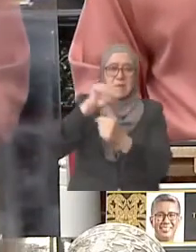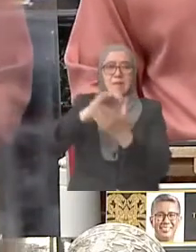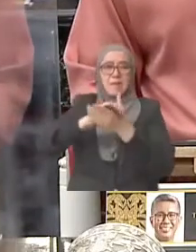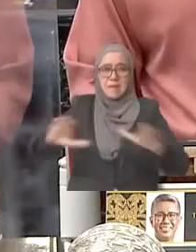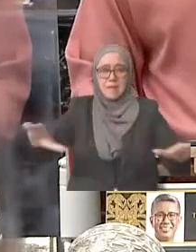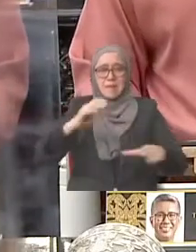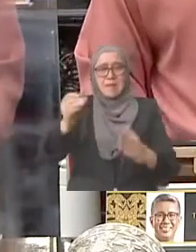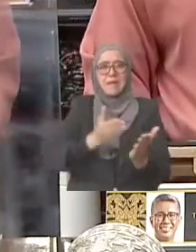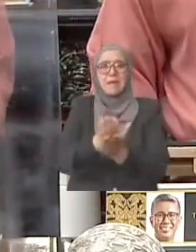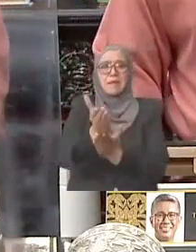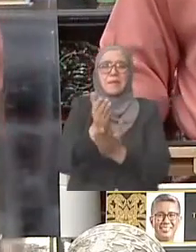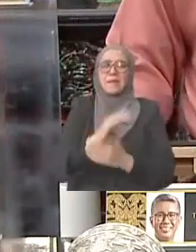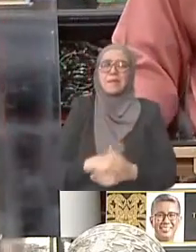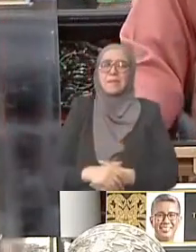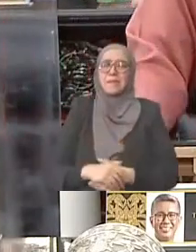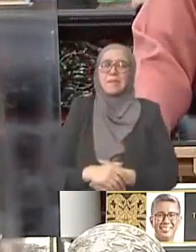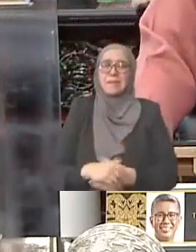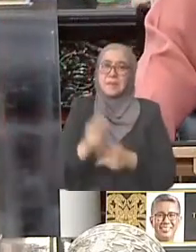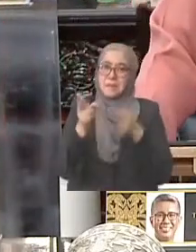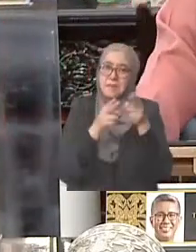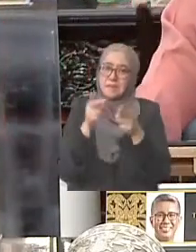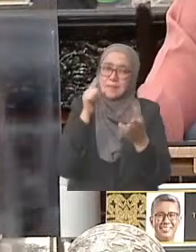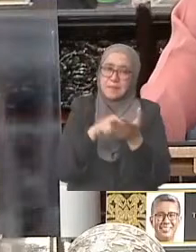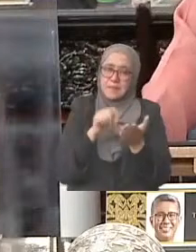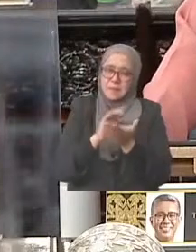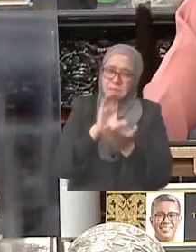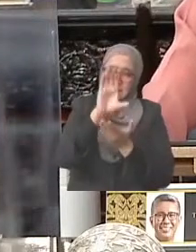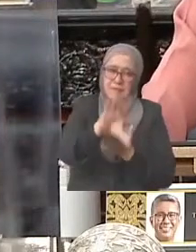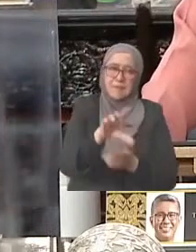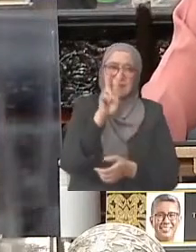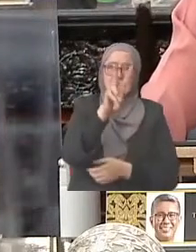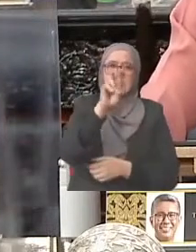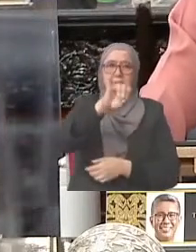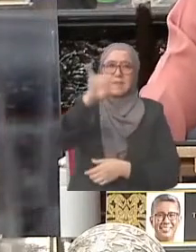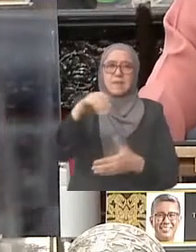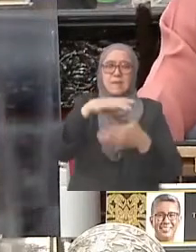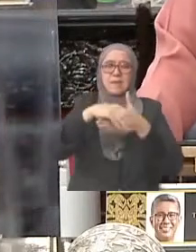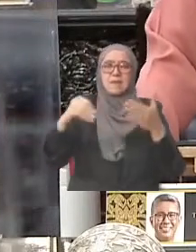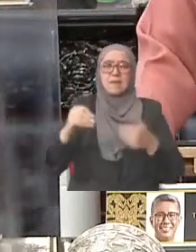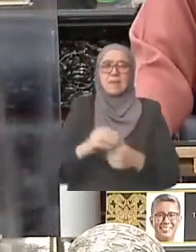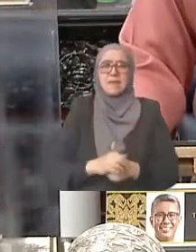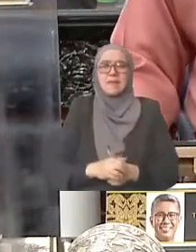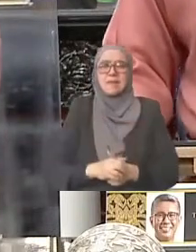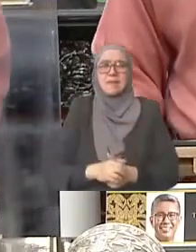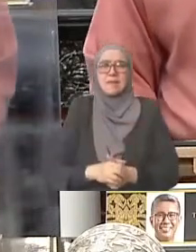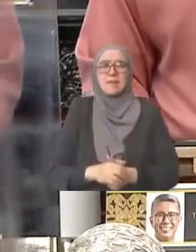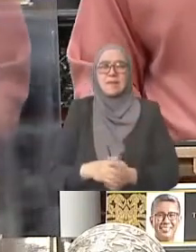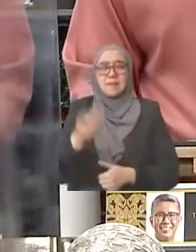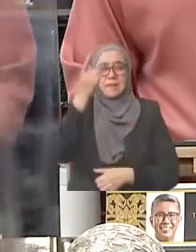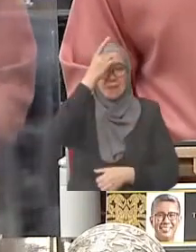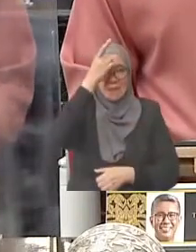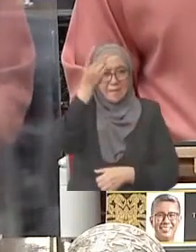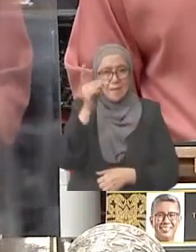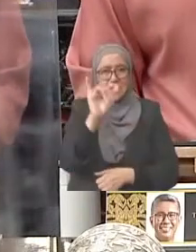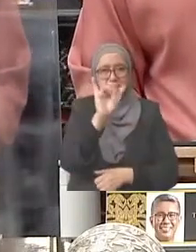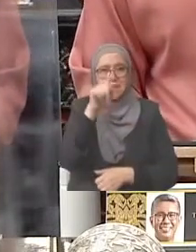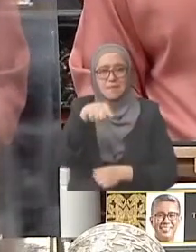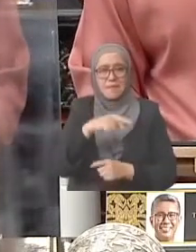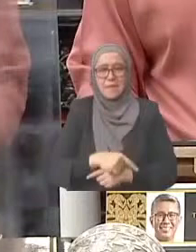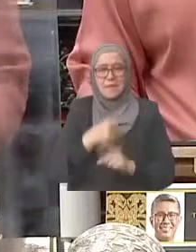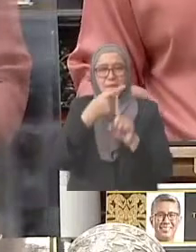dan hak asasi DCT ini melibatkan butuhkan sebanyak 20 taringnya tato yang di betul